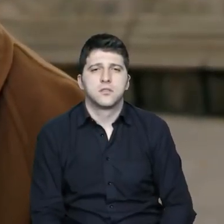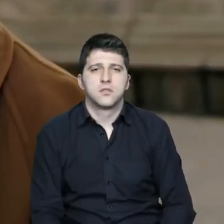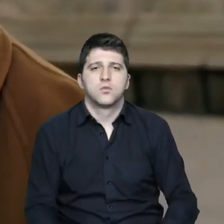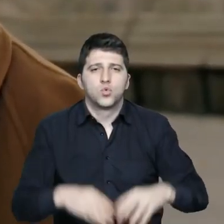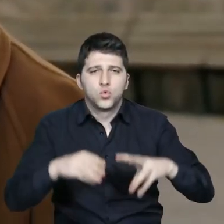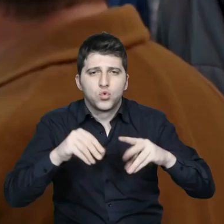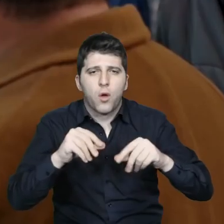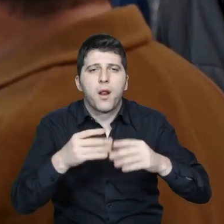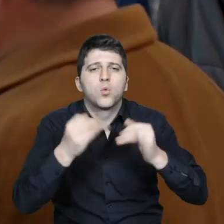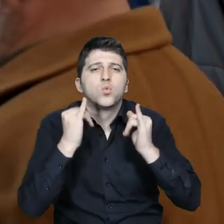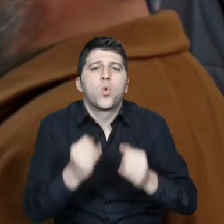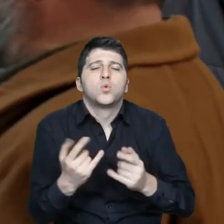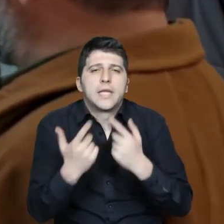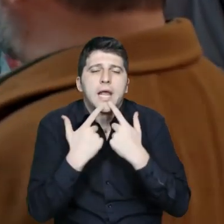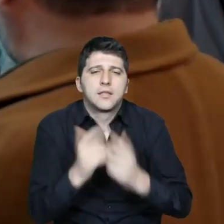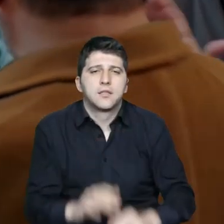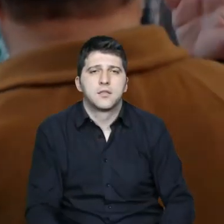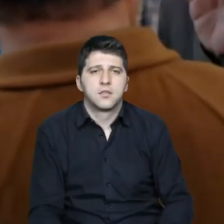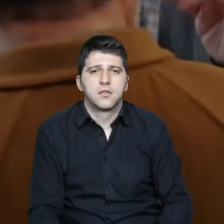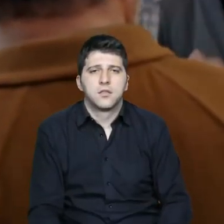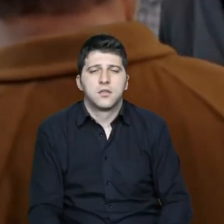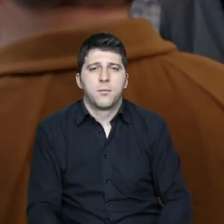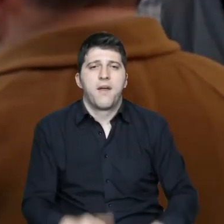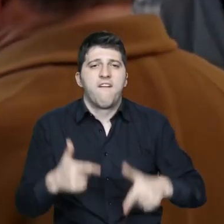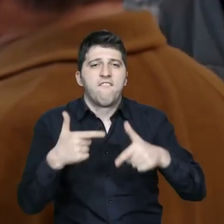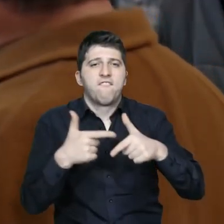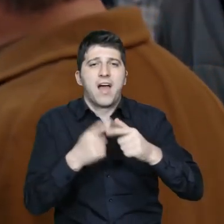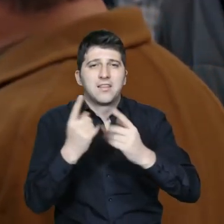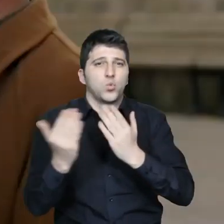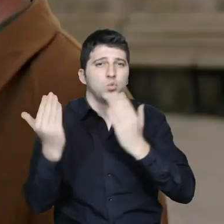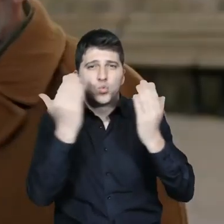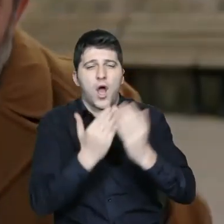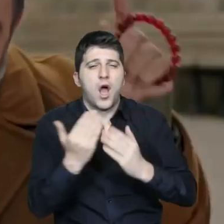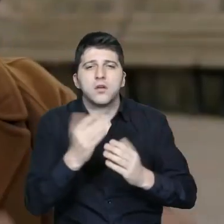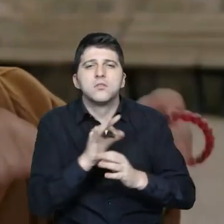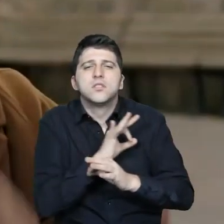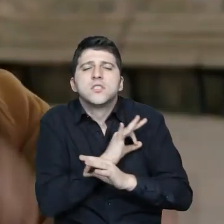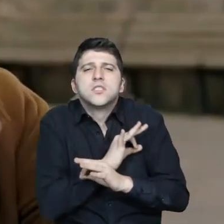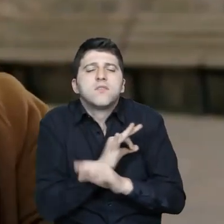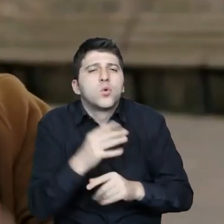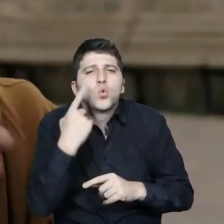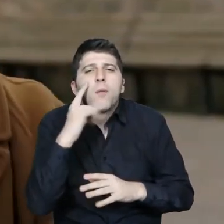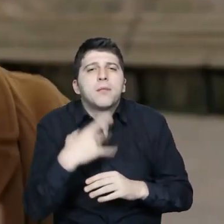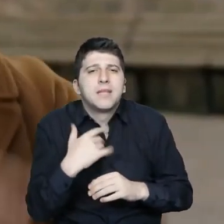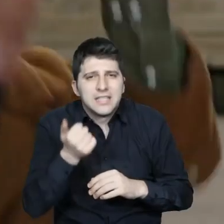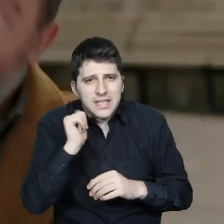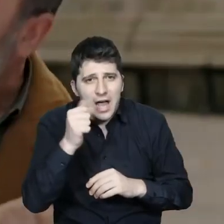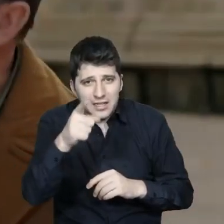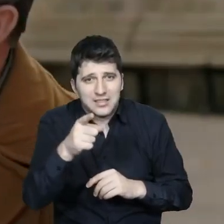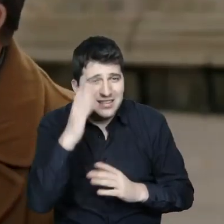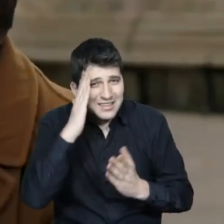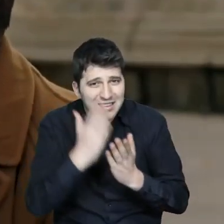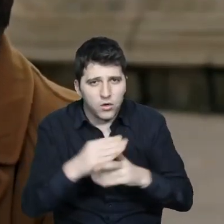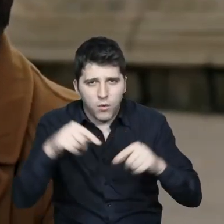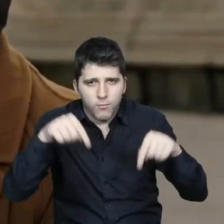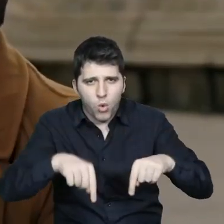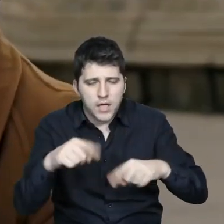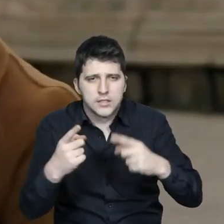Toprak çorak dedi. Bir Fatiha okuyanınızı görmedim dedi. Yarın bir gün geleceğiniz yer burası